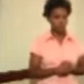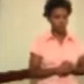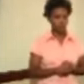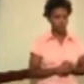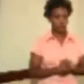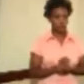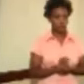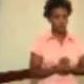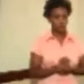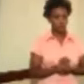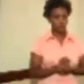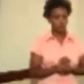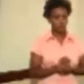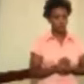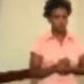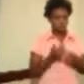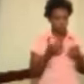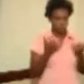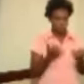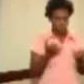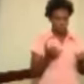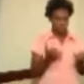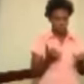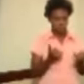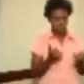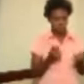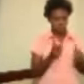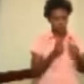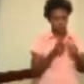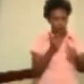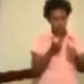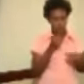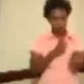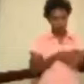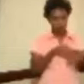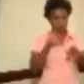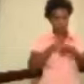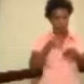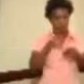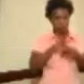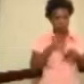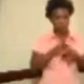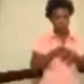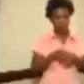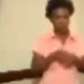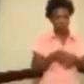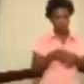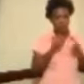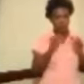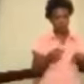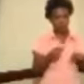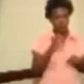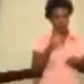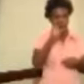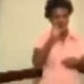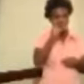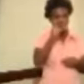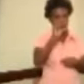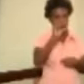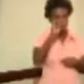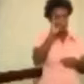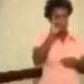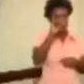qui particulière à débat de deuxième tour que JIAP organisé. Moi, rappelez-nous, JIAP, c'est